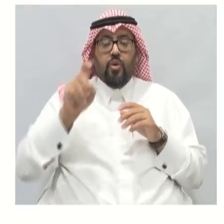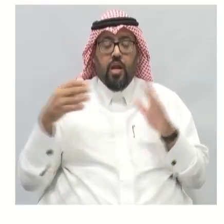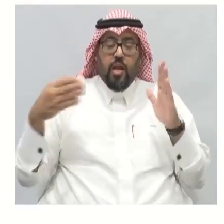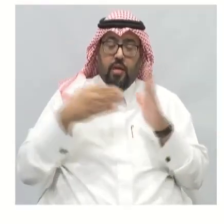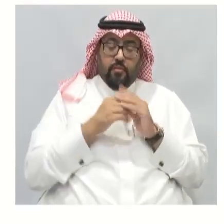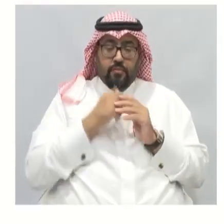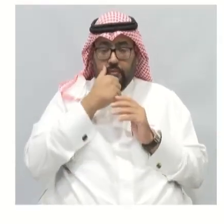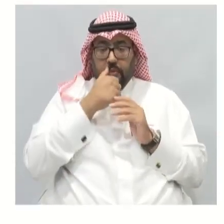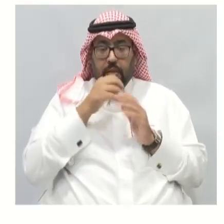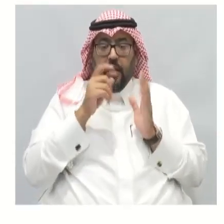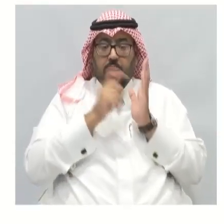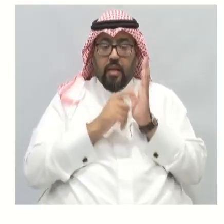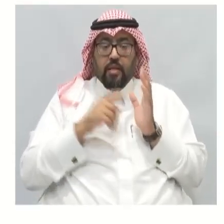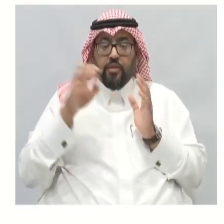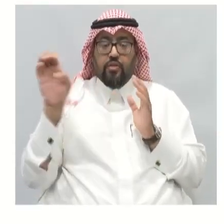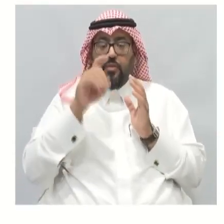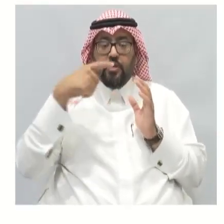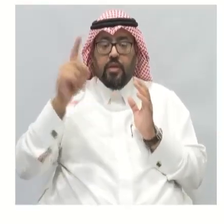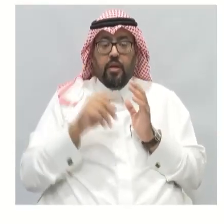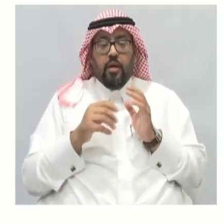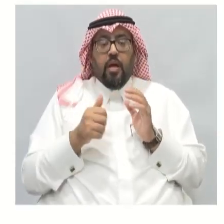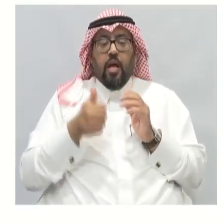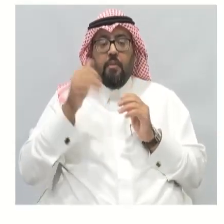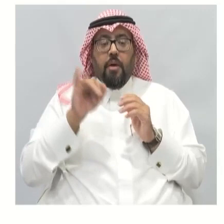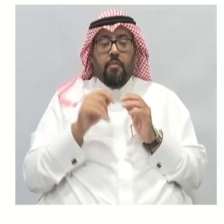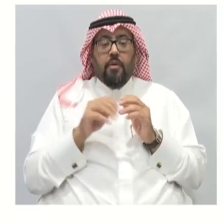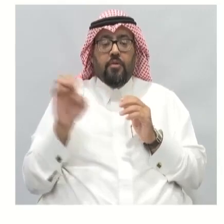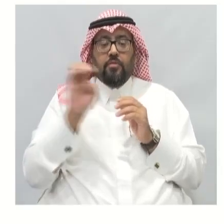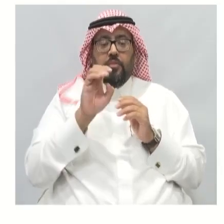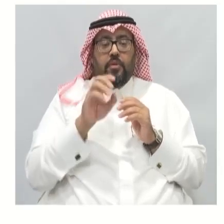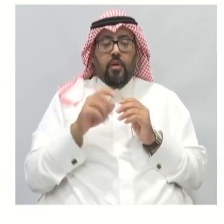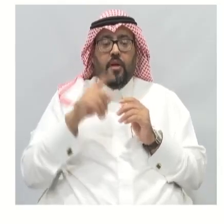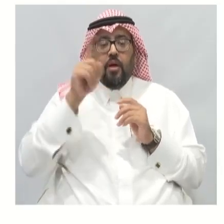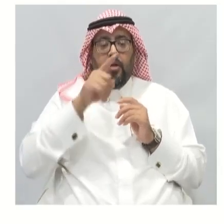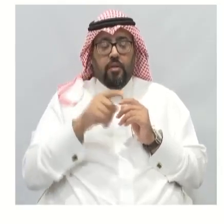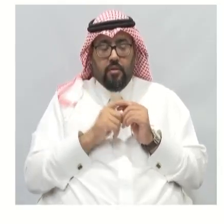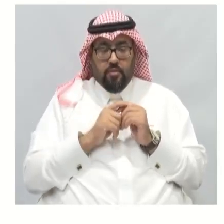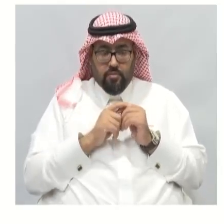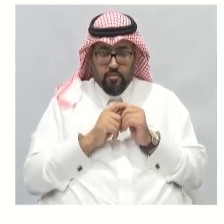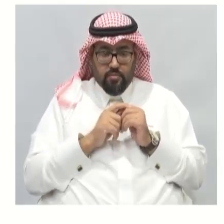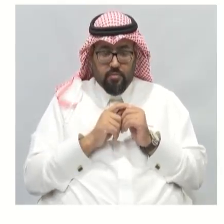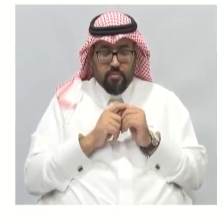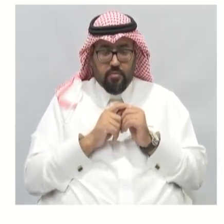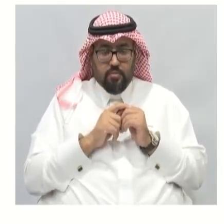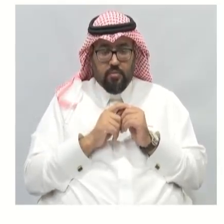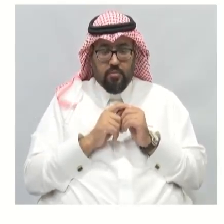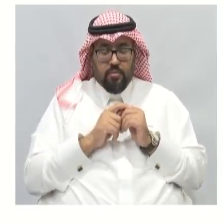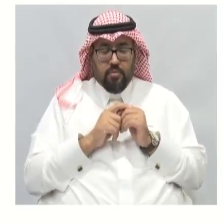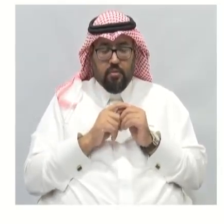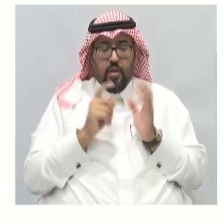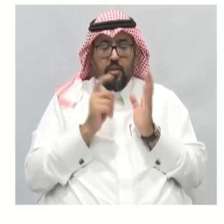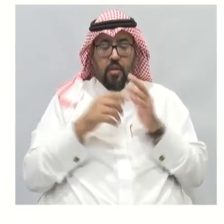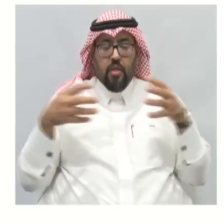التاليه ضع عباره صح امام العباره الصحيحه و عباره خطا امام العباره الخاطئه